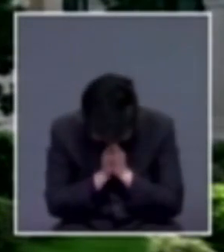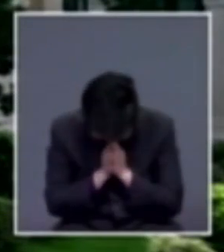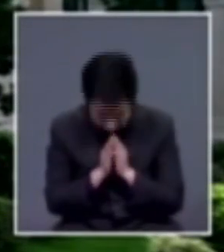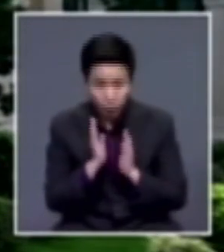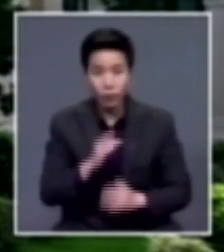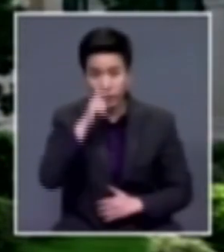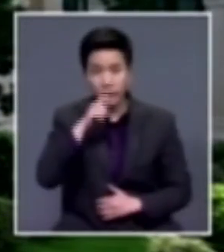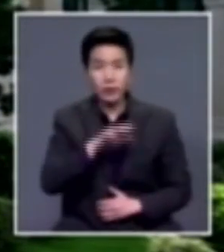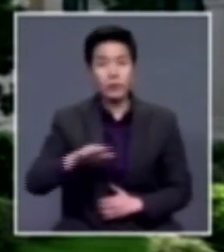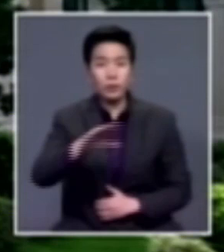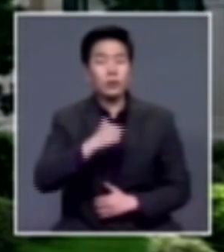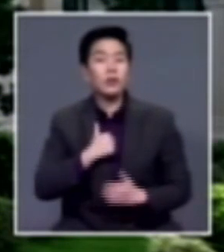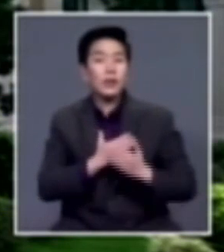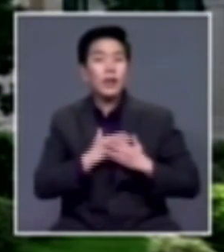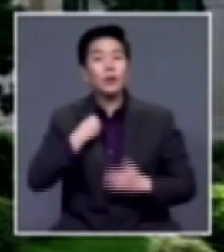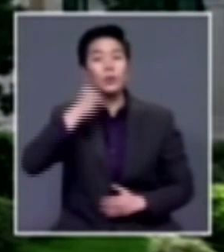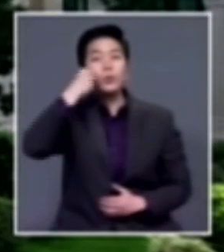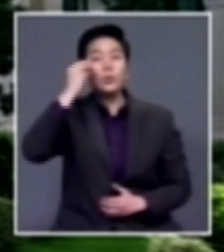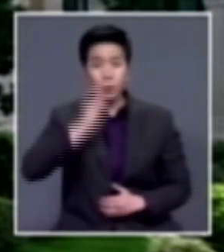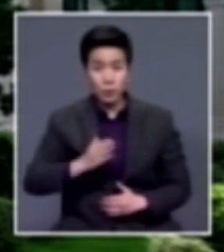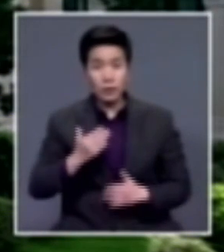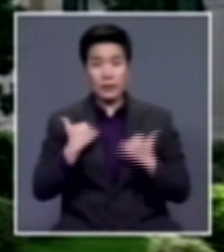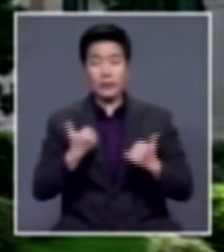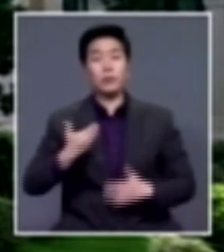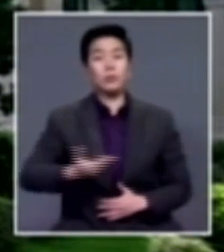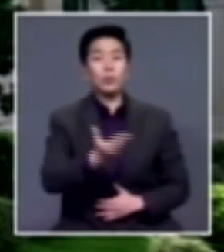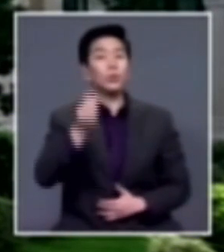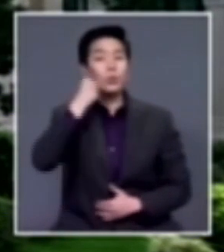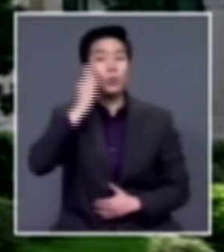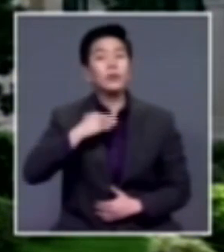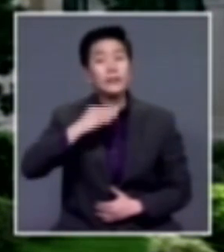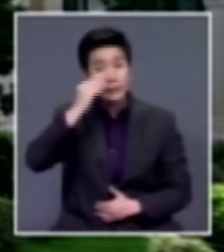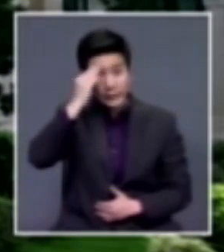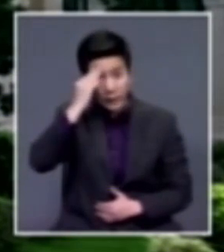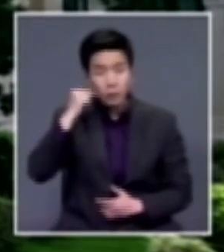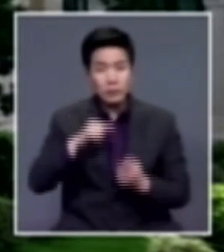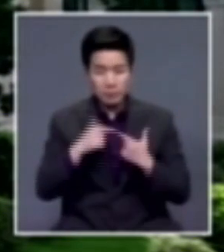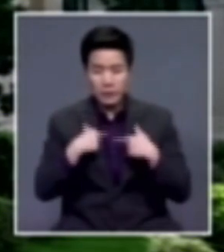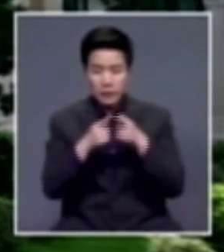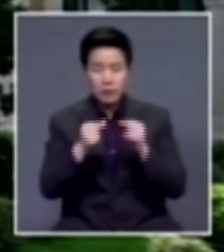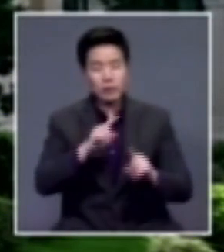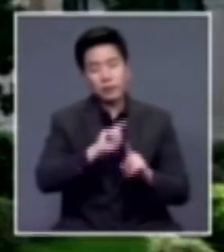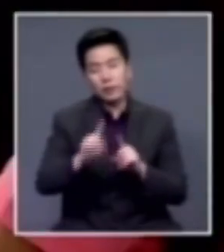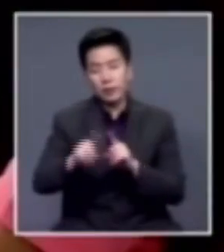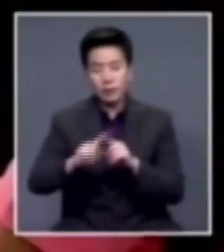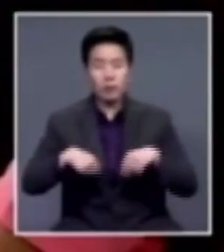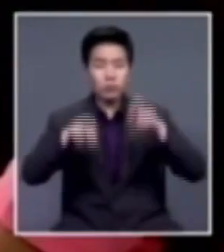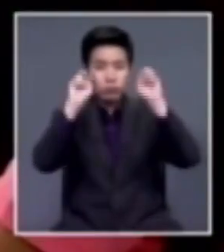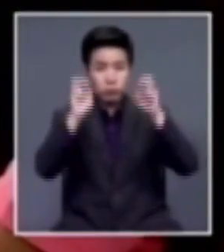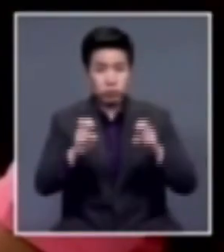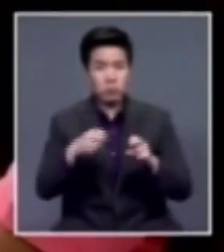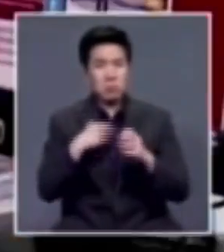วัสดีครับพ่อแม่พี่น้องชาวไทยที่รักทุกท่านวันนี้พวกเราทุกคนก็ทราบดีนะครับว่ามีเรื่องราวข่าวสารมากมายปริมาณมหาศ